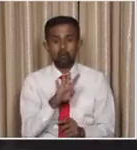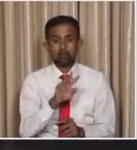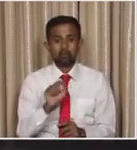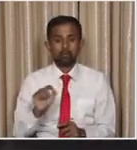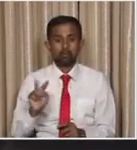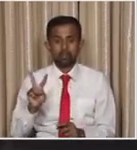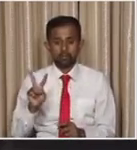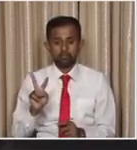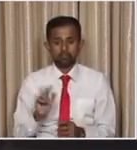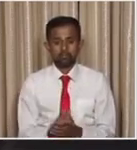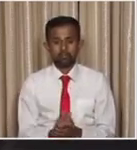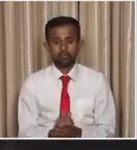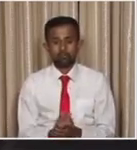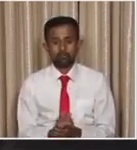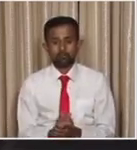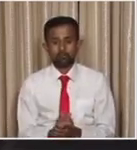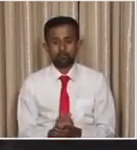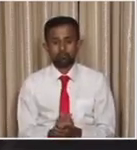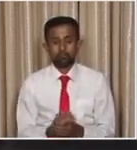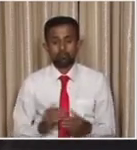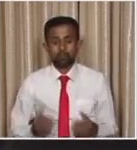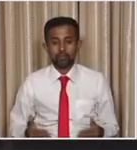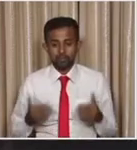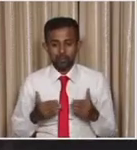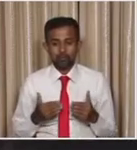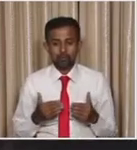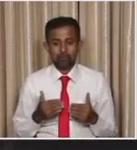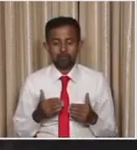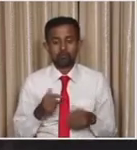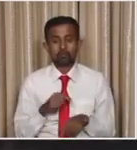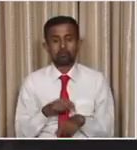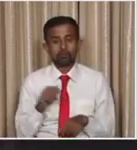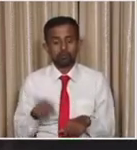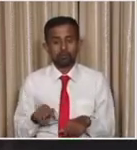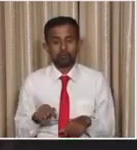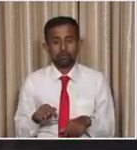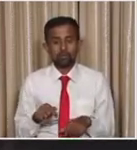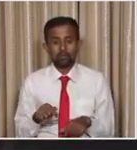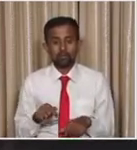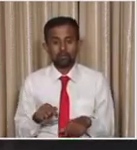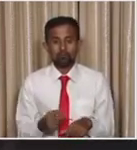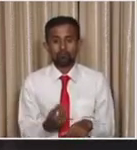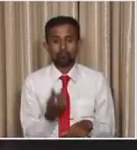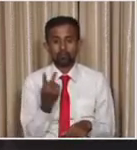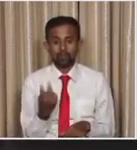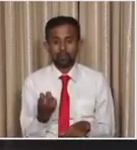4.2%. දැන් ගරු සභාපතිතුමනි මේ